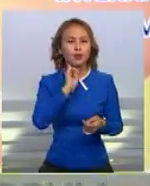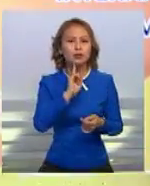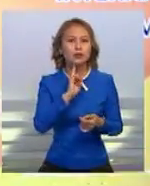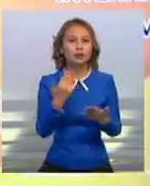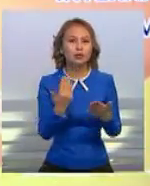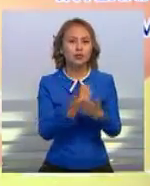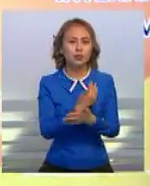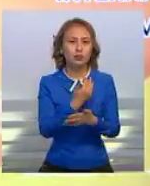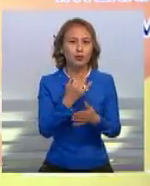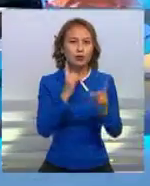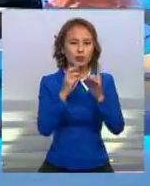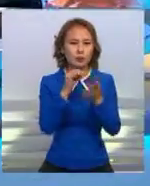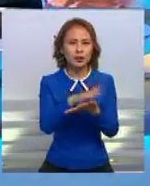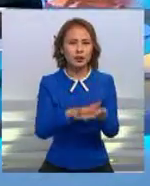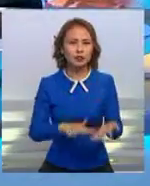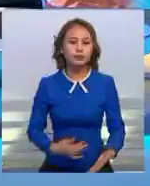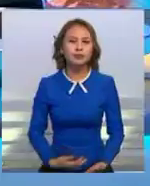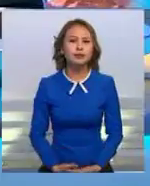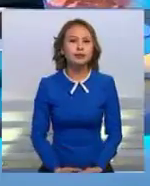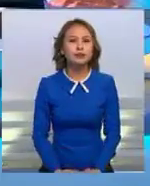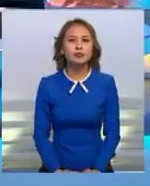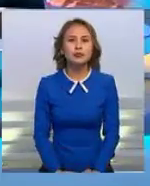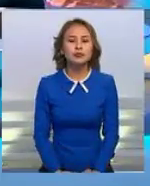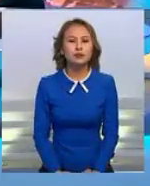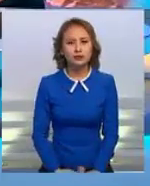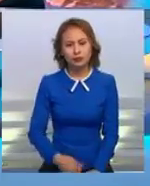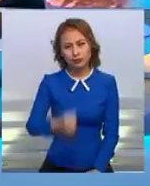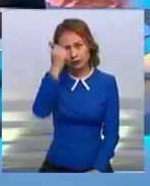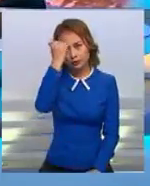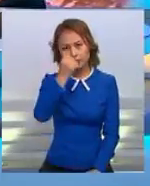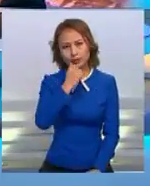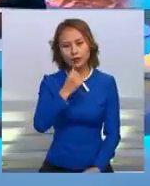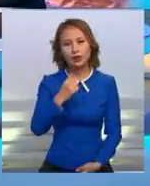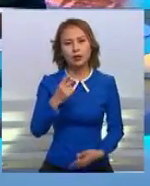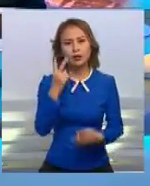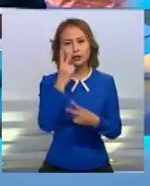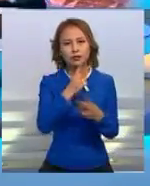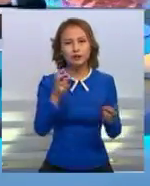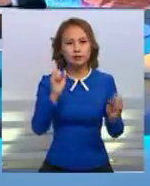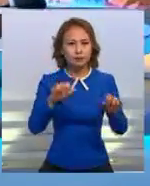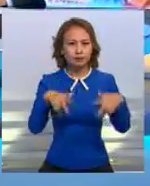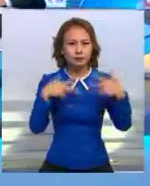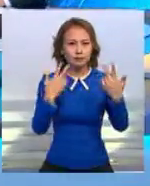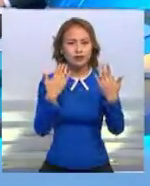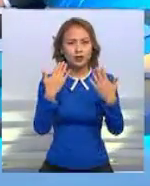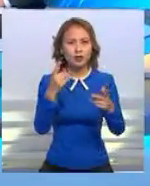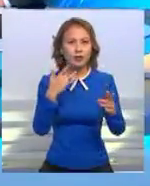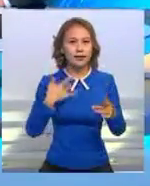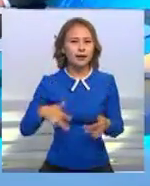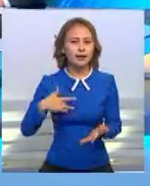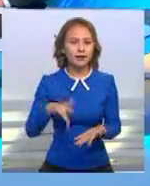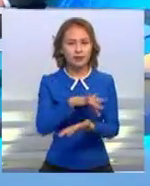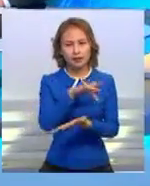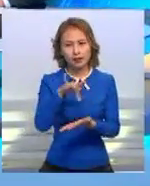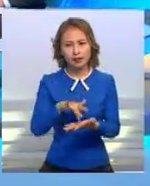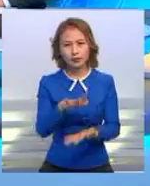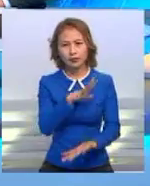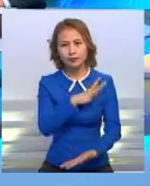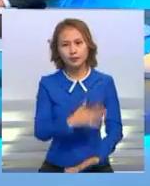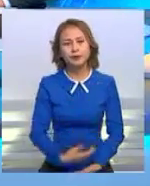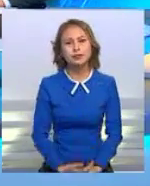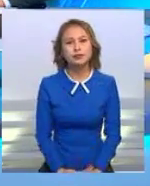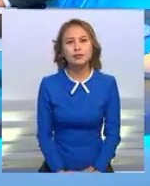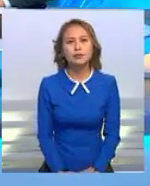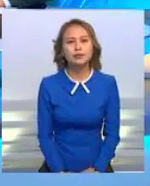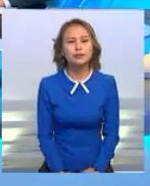осы, форум жұмысы жалғасып жатыр. Рахмет. Құрметті көрермен, естеріңізге сала кетейін, Тараз қаласынан тікелей байланысты әріптесім